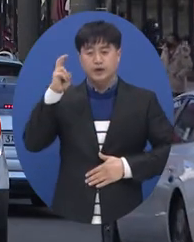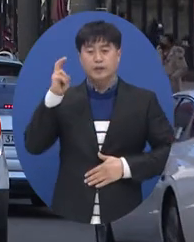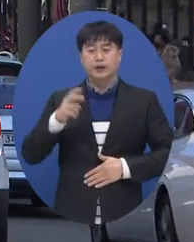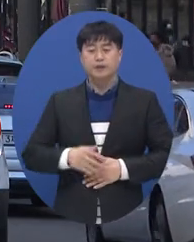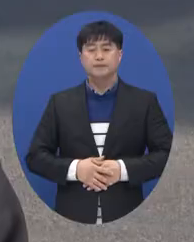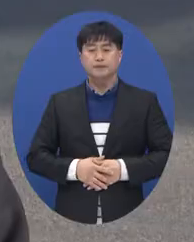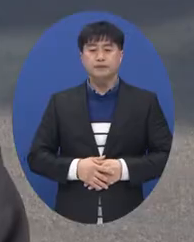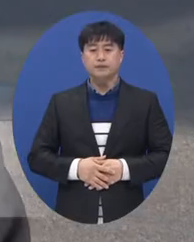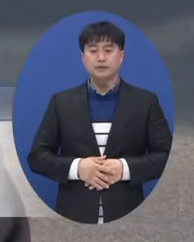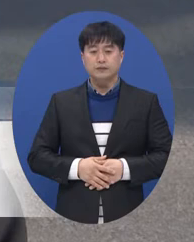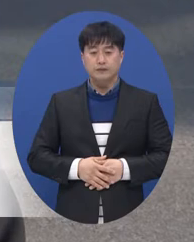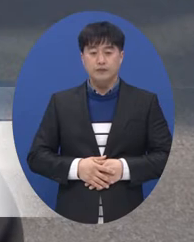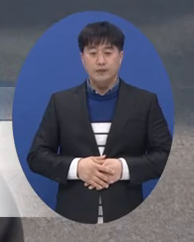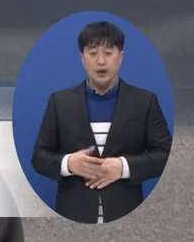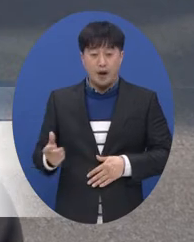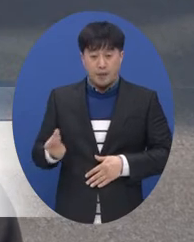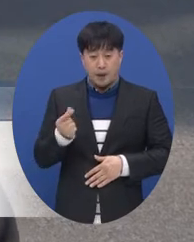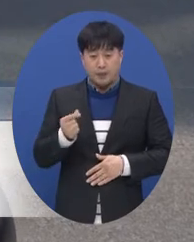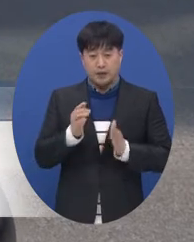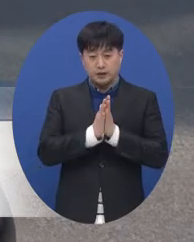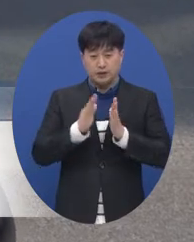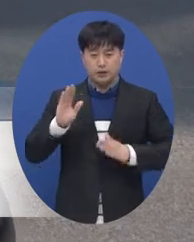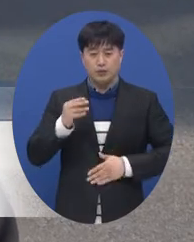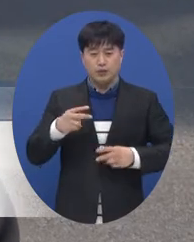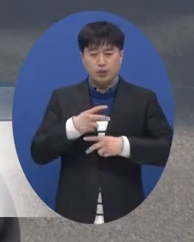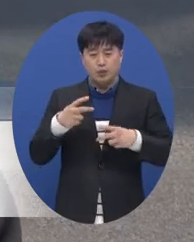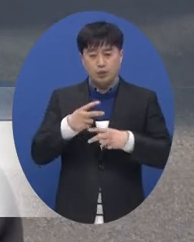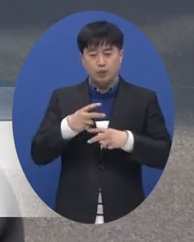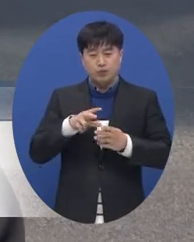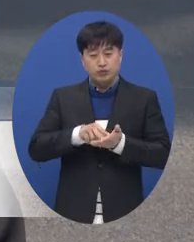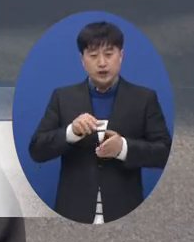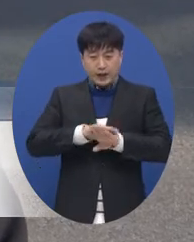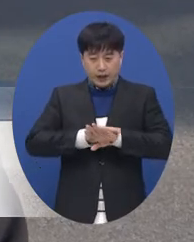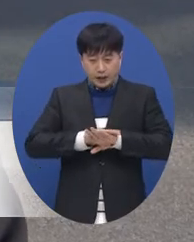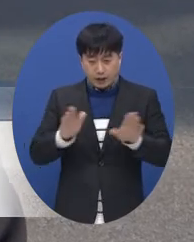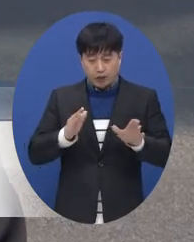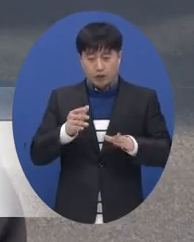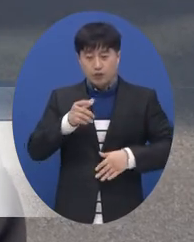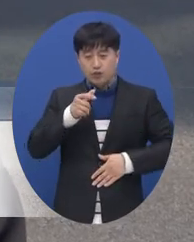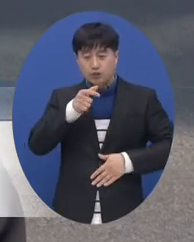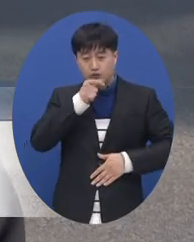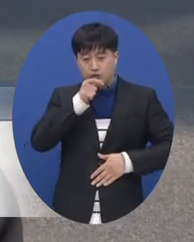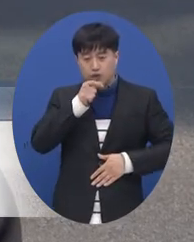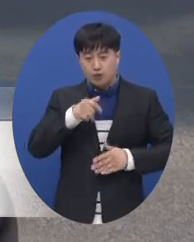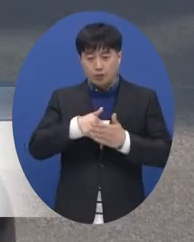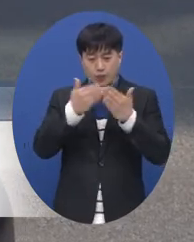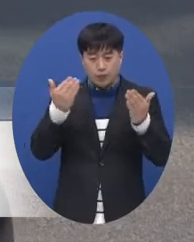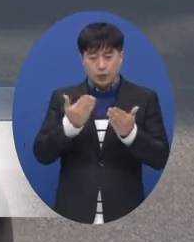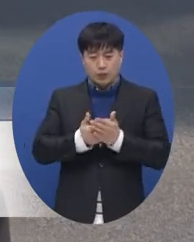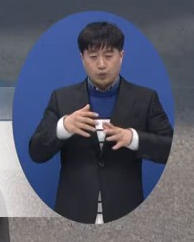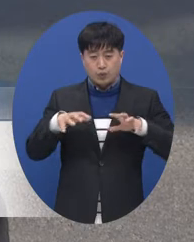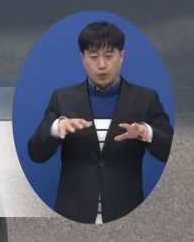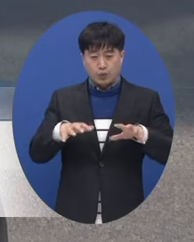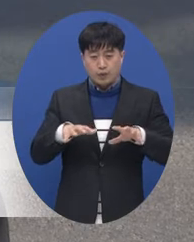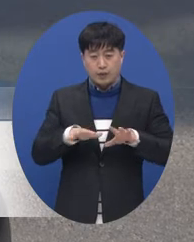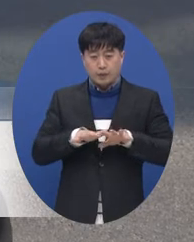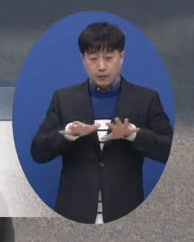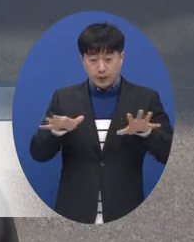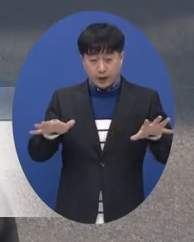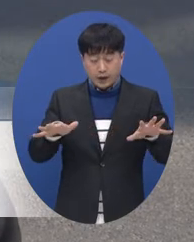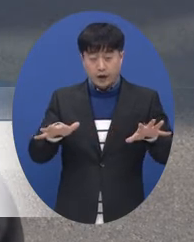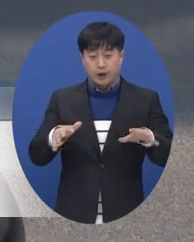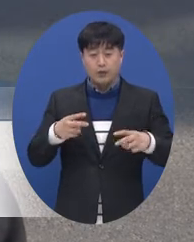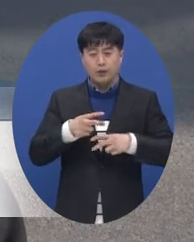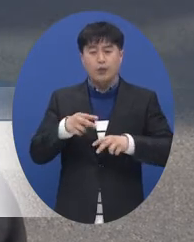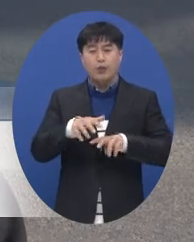예상됩니다. 되도록 빨리 진행돼서 교통도 좀 해소되고 그 수원 전역으로 빠져나갈 수